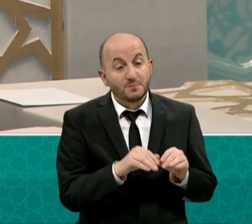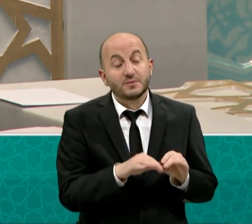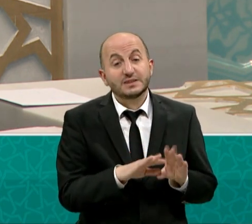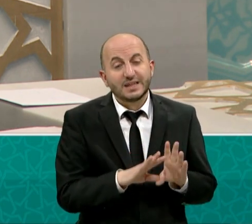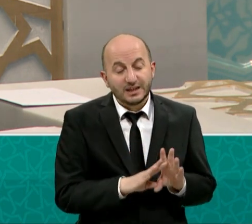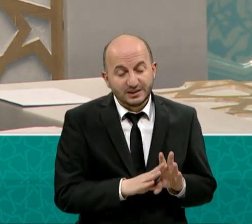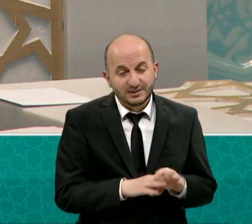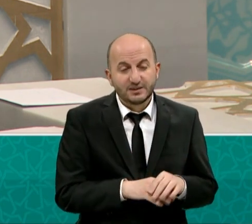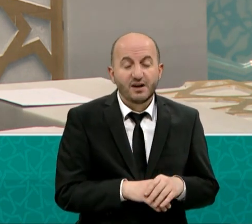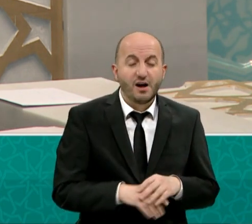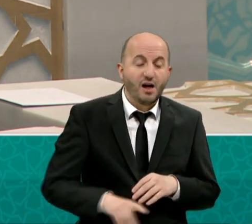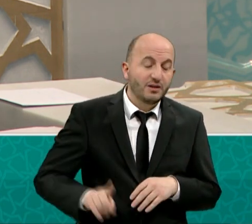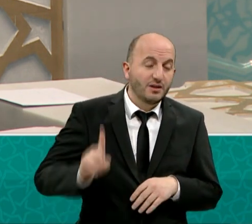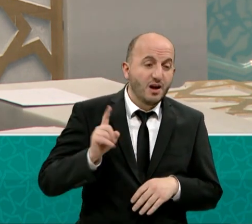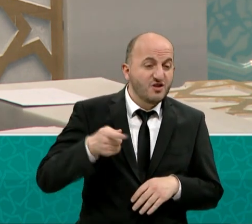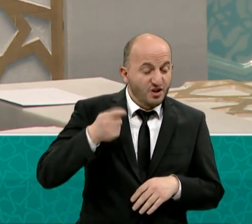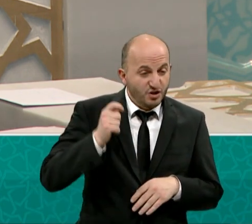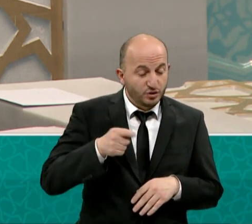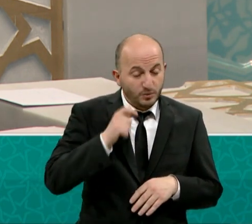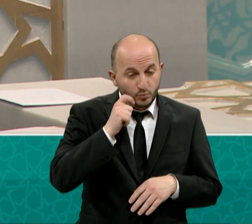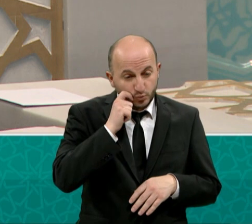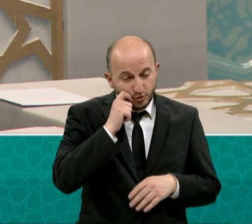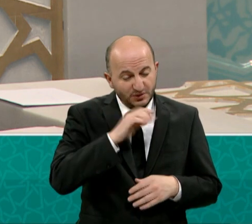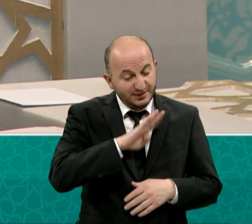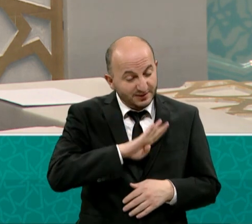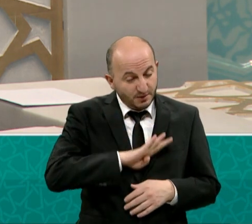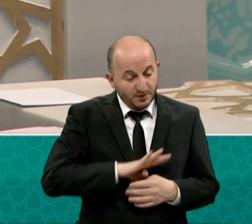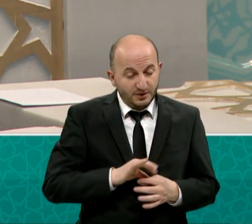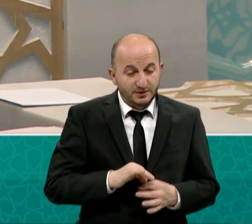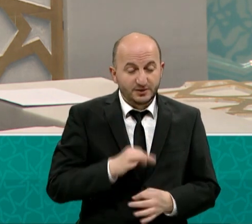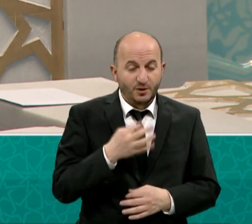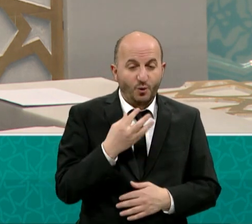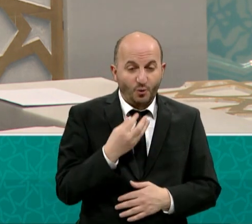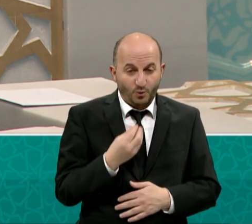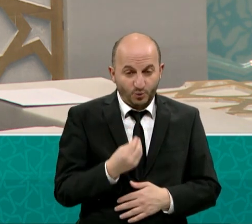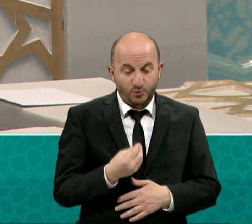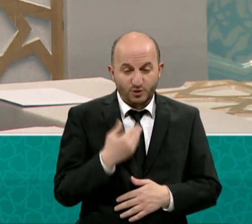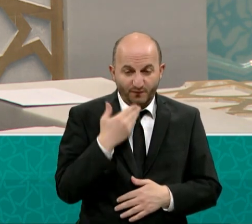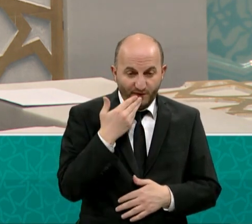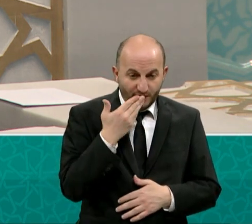Teala gerçek Müslümanın sabırlı insan olduğunu, sabrettiğini ifade ediyor.